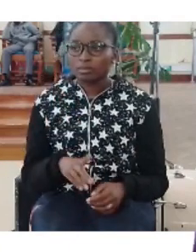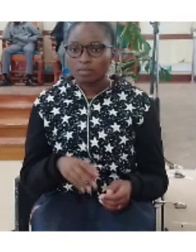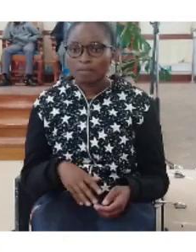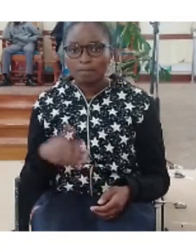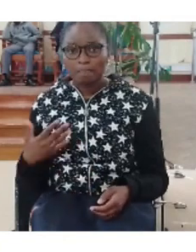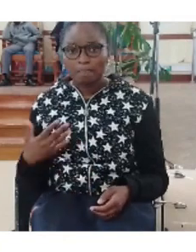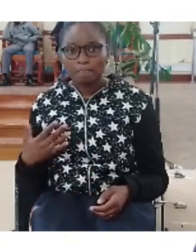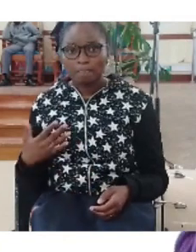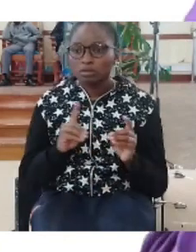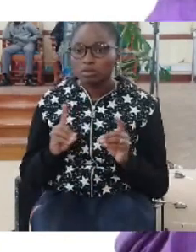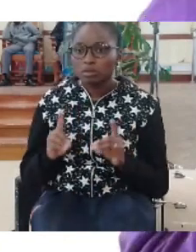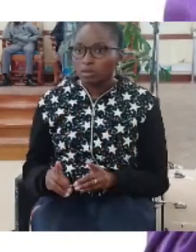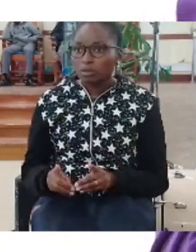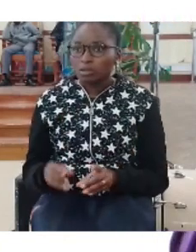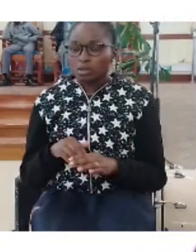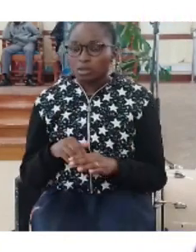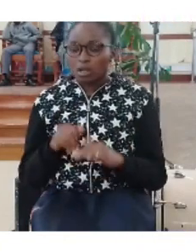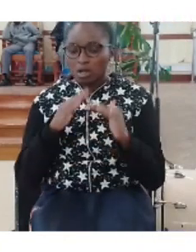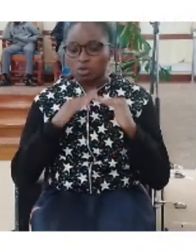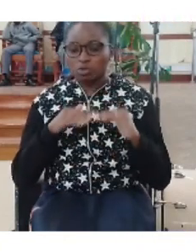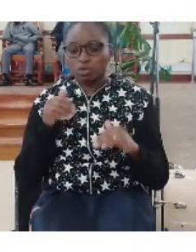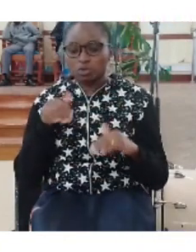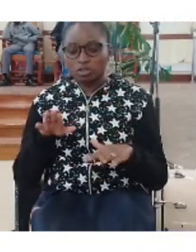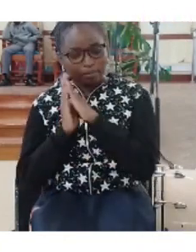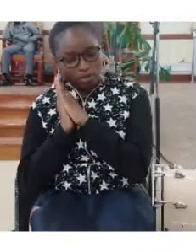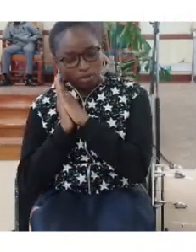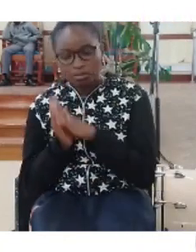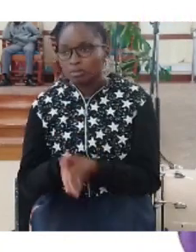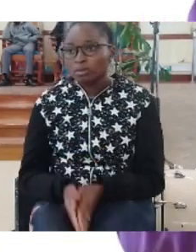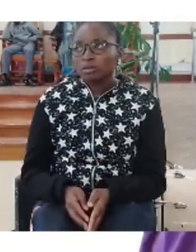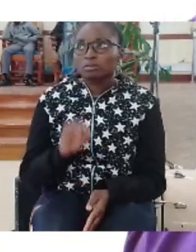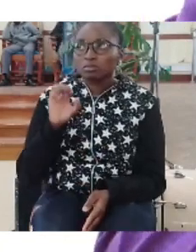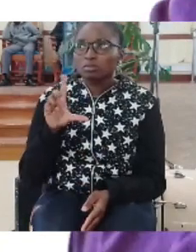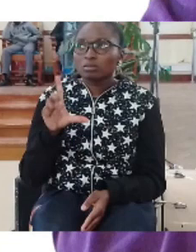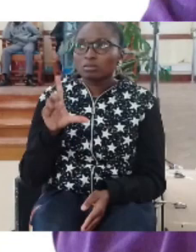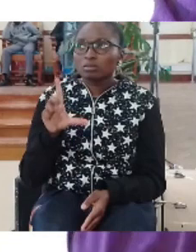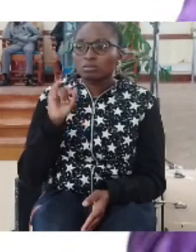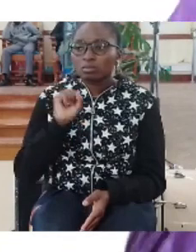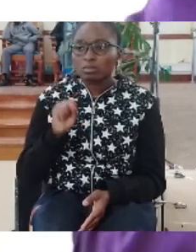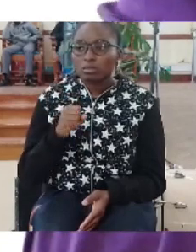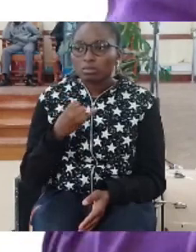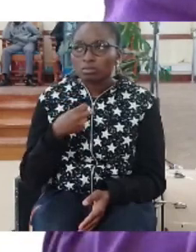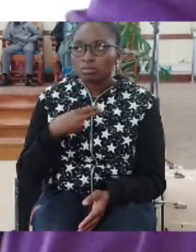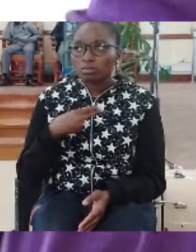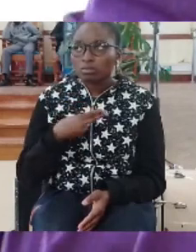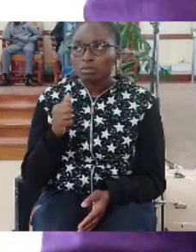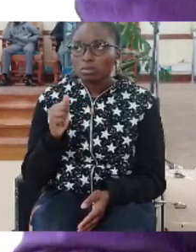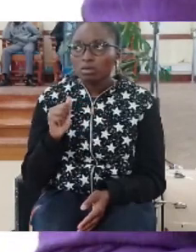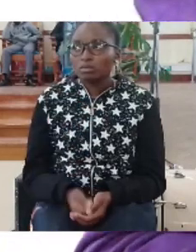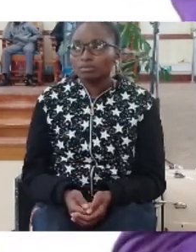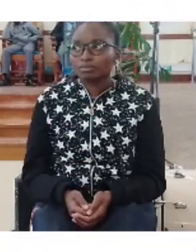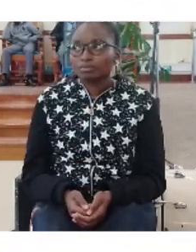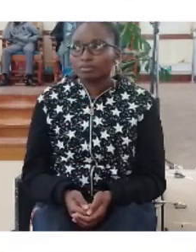gaku gatoro Bwana Yesu asifiwe tondu Elisha ale na ritho rionaga ginya